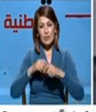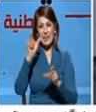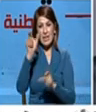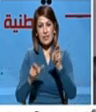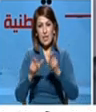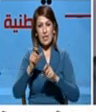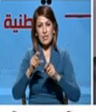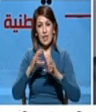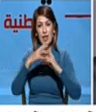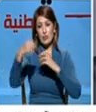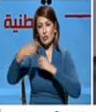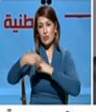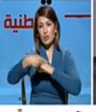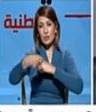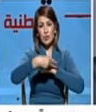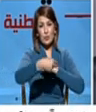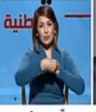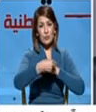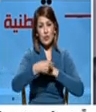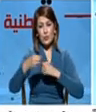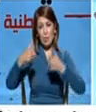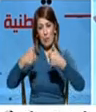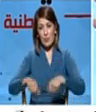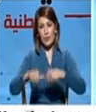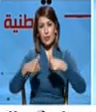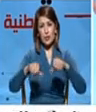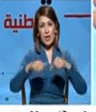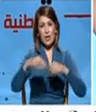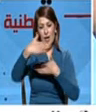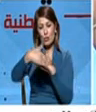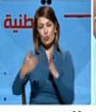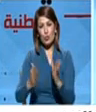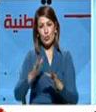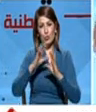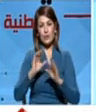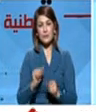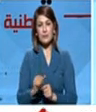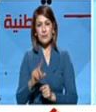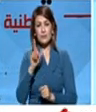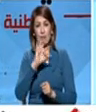الوكاله هايذي القليله القادمه نقاش عليها